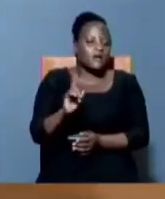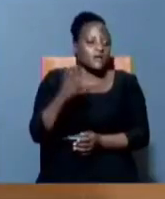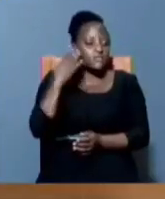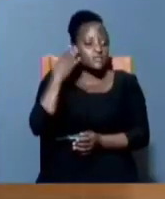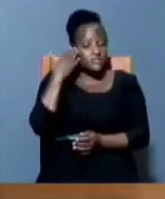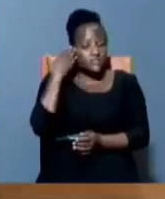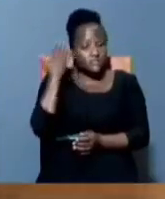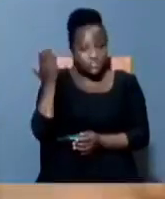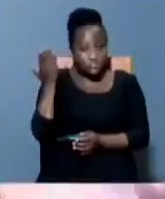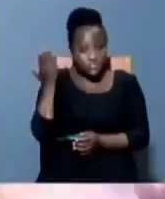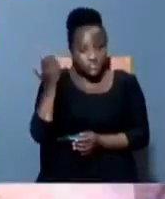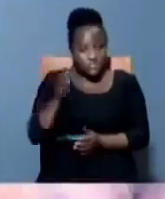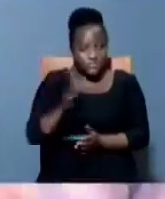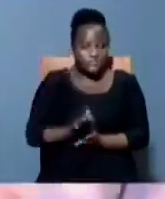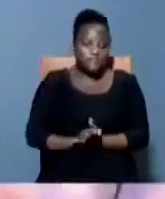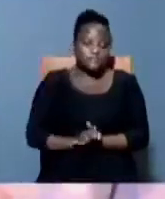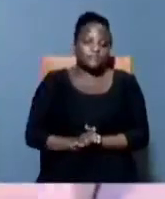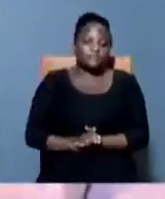Haijalishi.